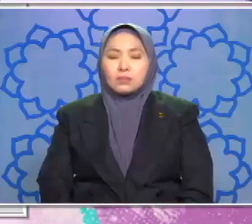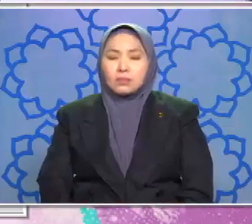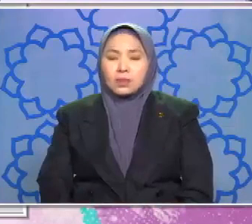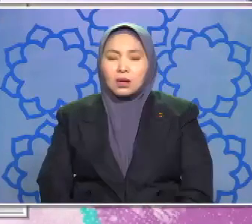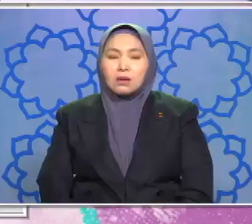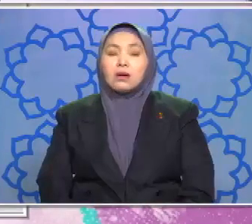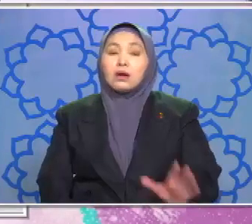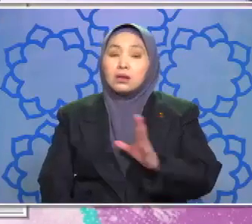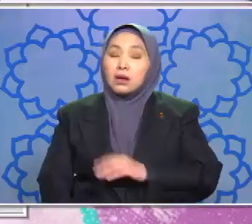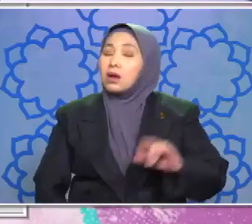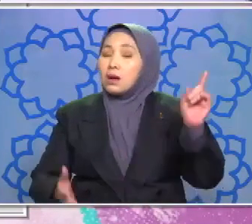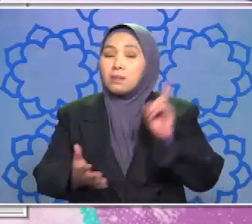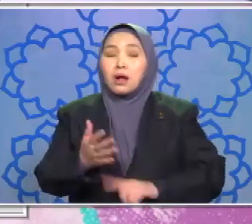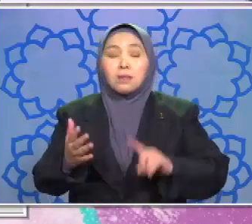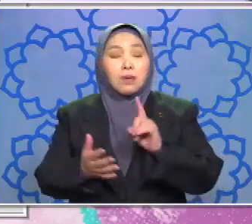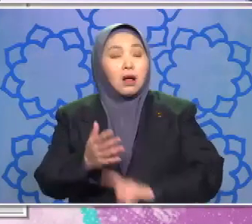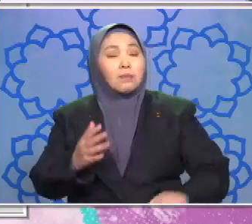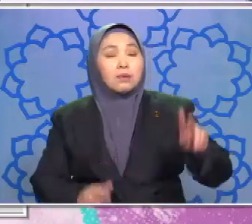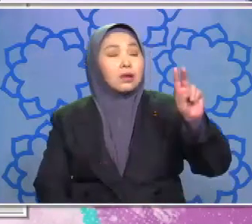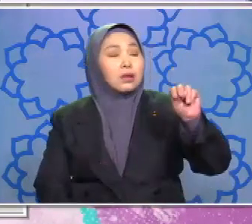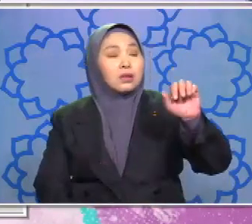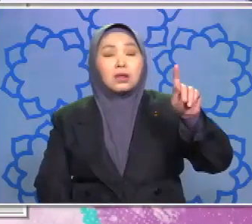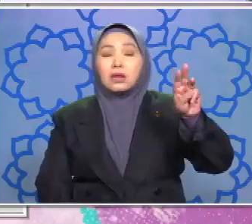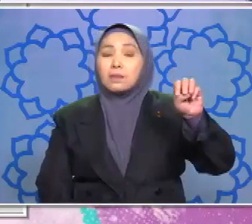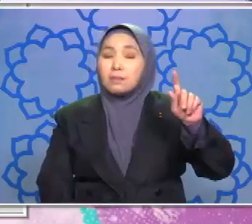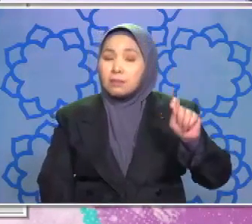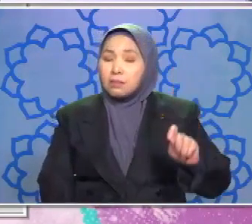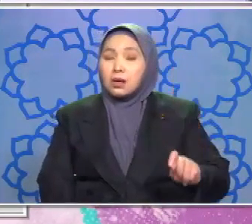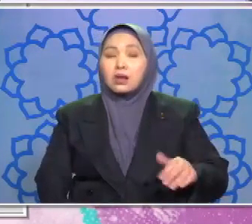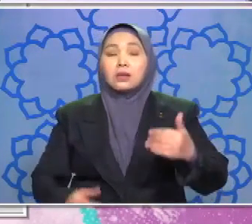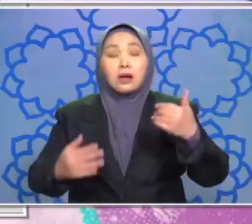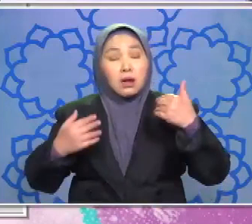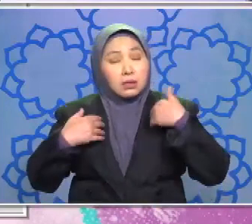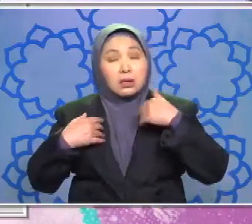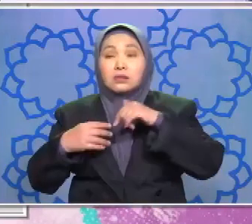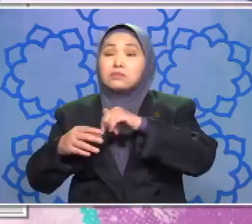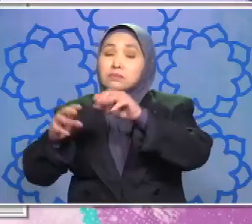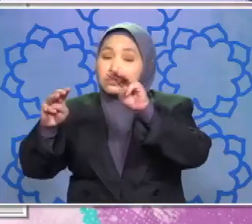وما بكم من نعمة